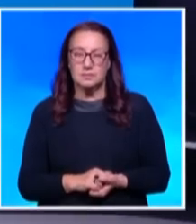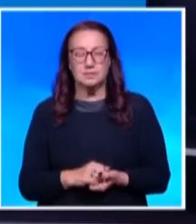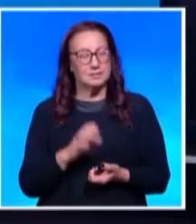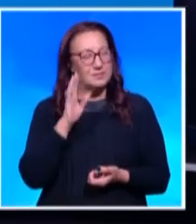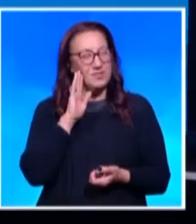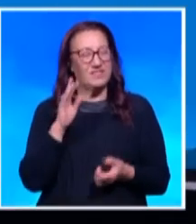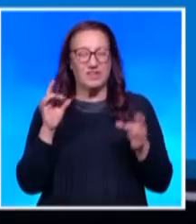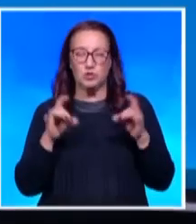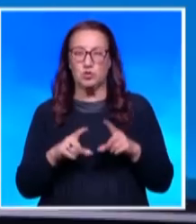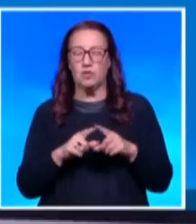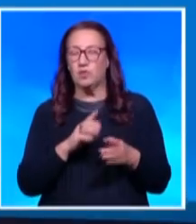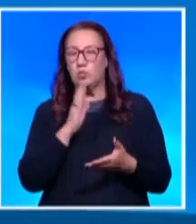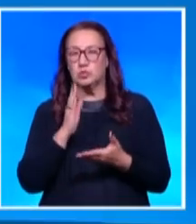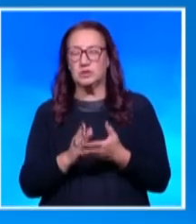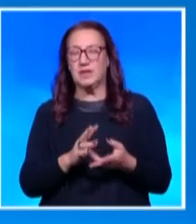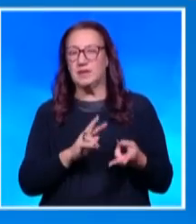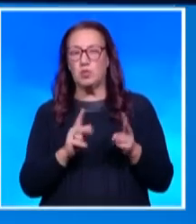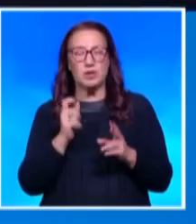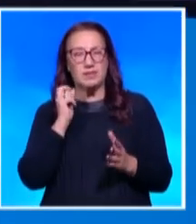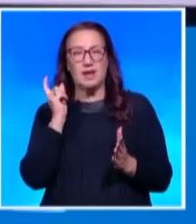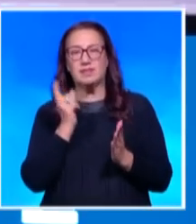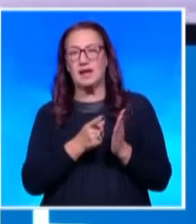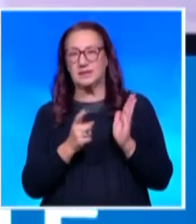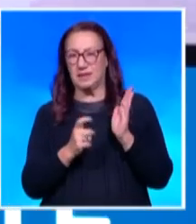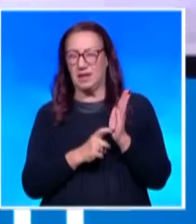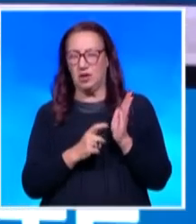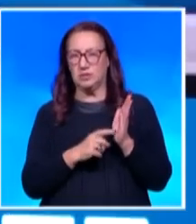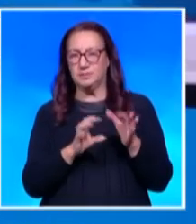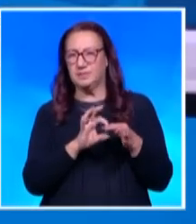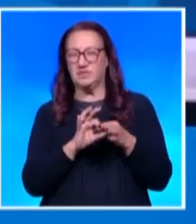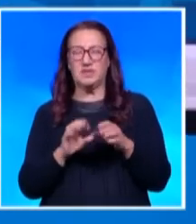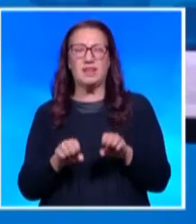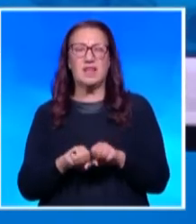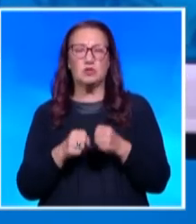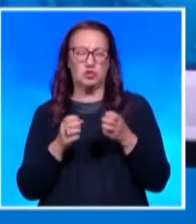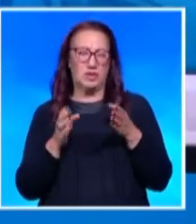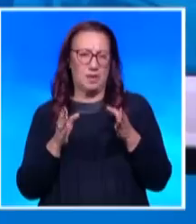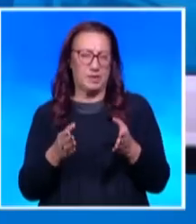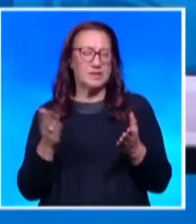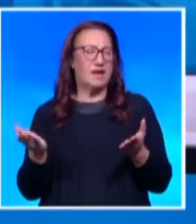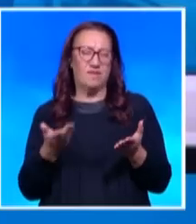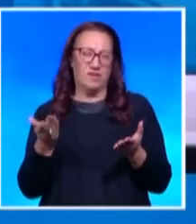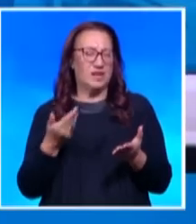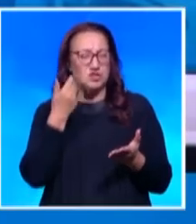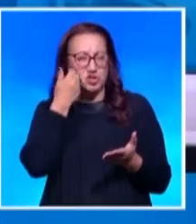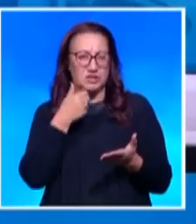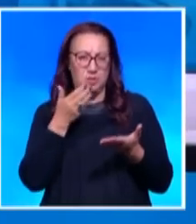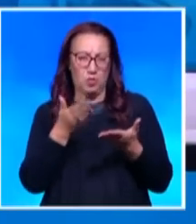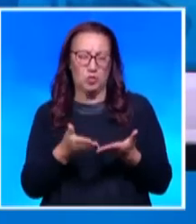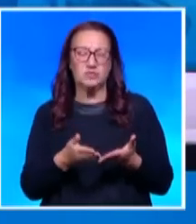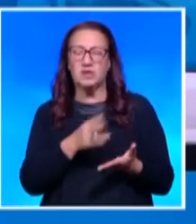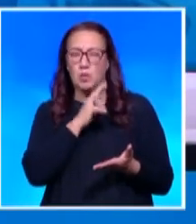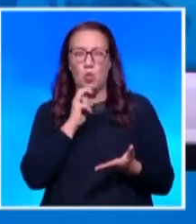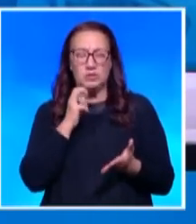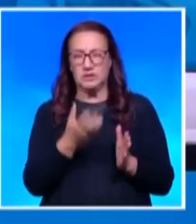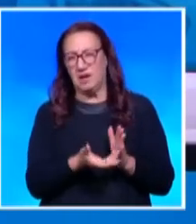здравейте отново последните промени в наказателния кодекс които са свързани с нарушенията на пътя вече се прилагат органите на реда отнемат